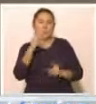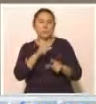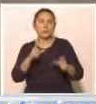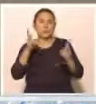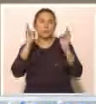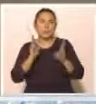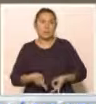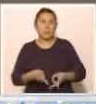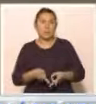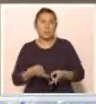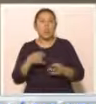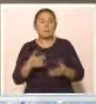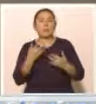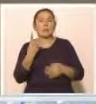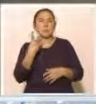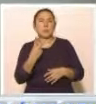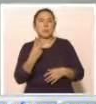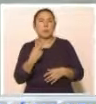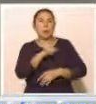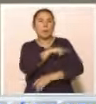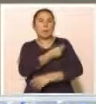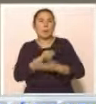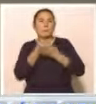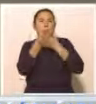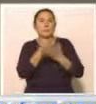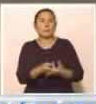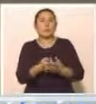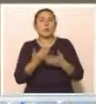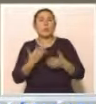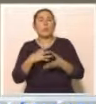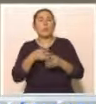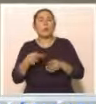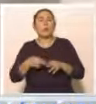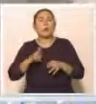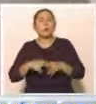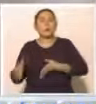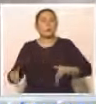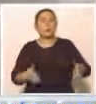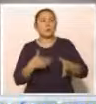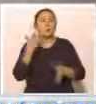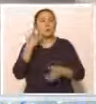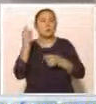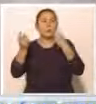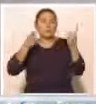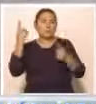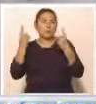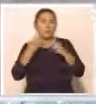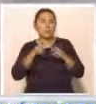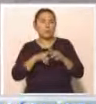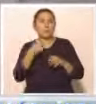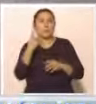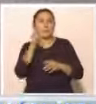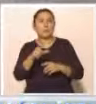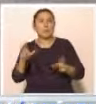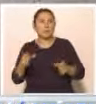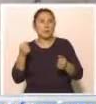зардап шекті. Олардың екеуі құрықтағы ауруханаға жеткізілді. Дәл осы жолдың бойында жедел жәрдем көлігі аударылып, екі адам